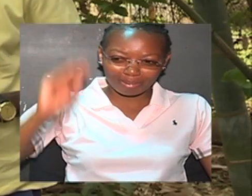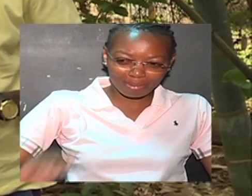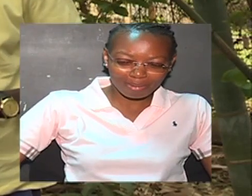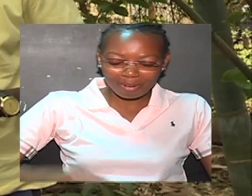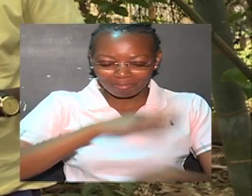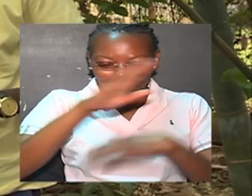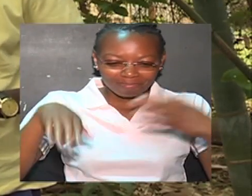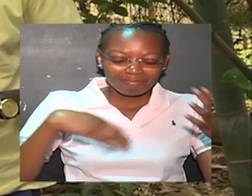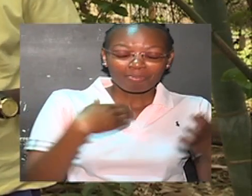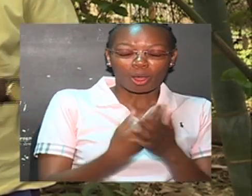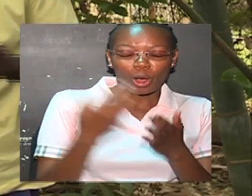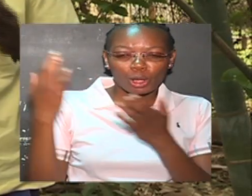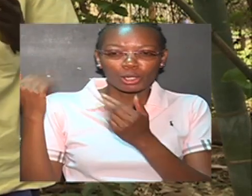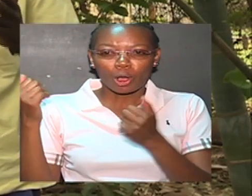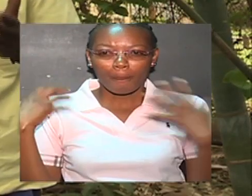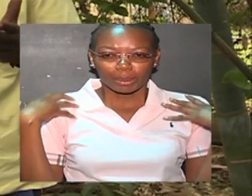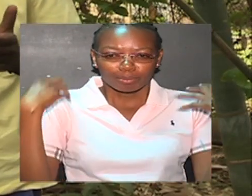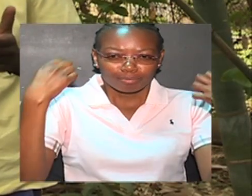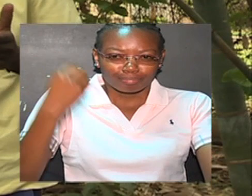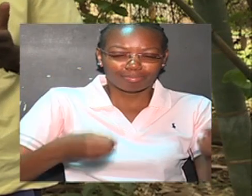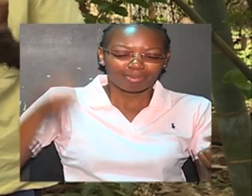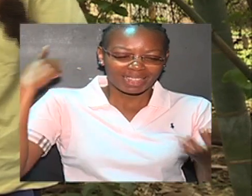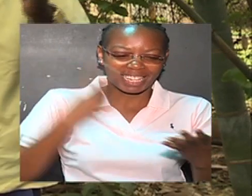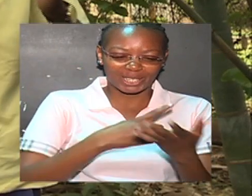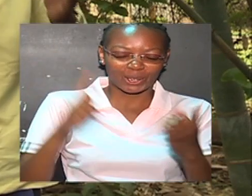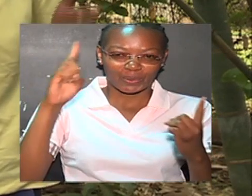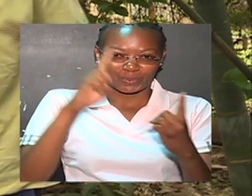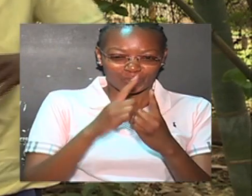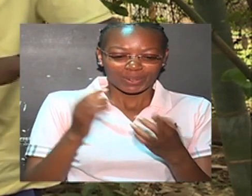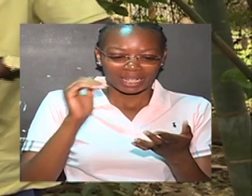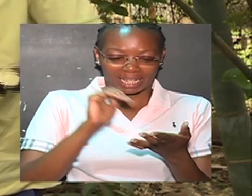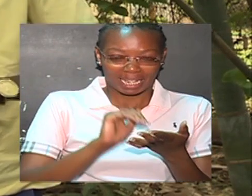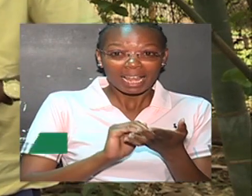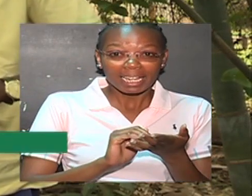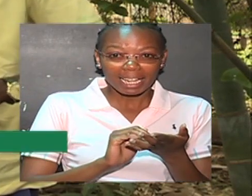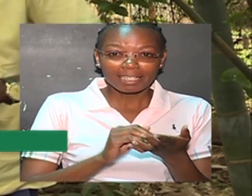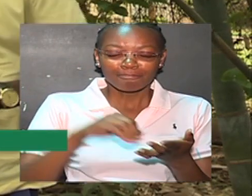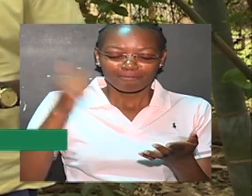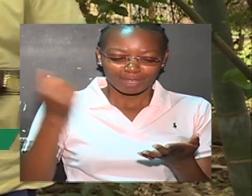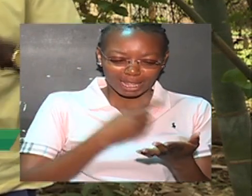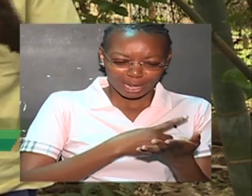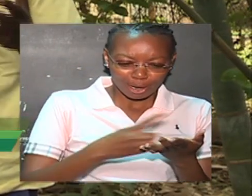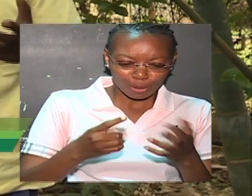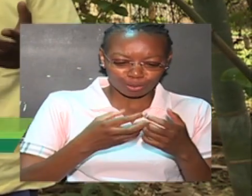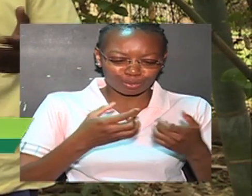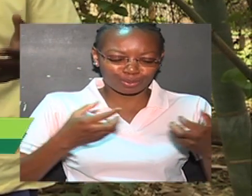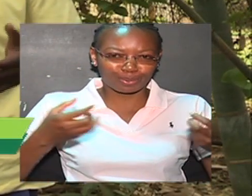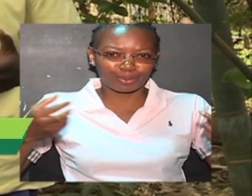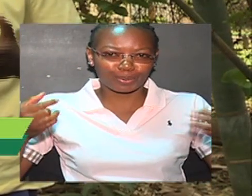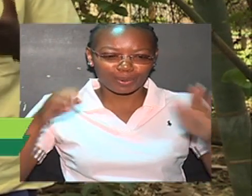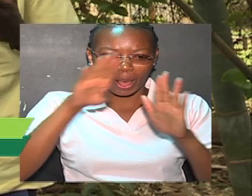wakubwa wangu na mjambo wadogo wangu. Nikitumai kwamba Mungu heri wa afya tangu wiki iliyopita tulipokuwa pamoja. Ni wiki nyingine